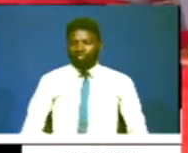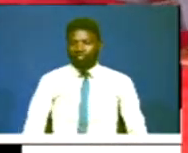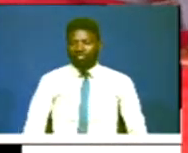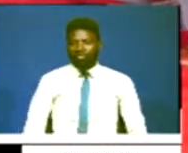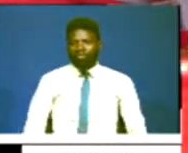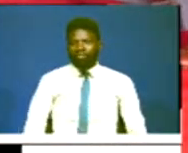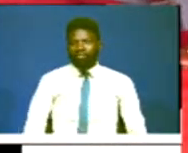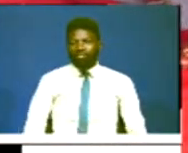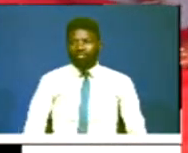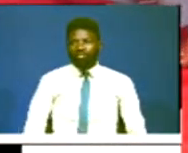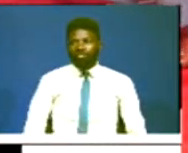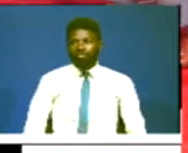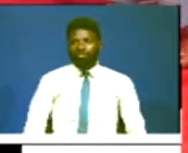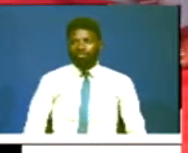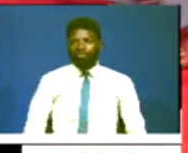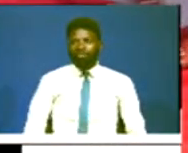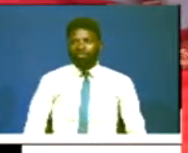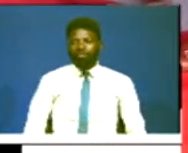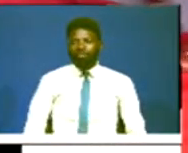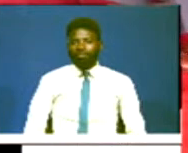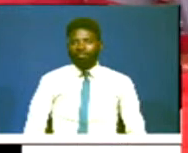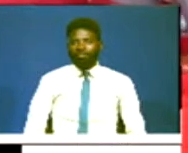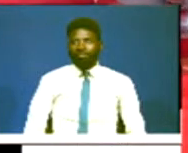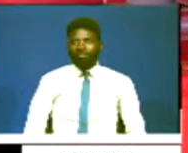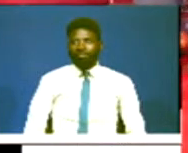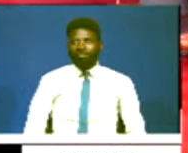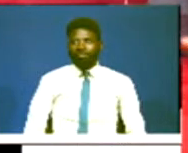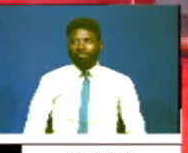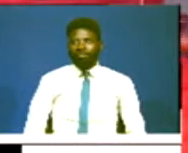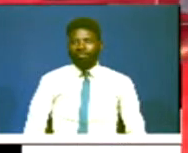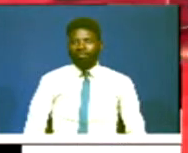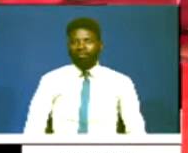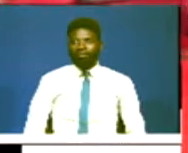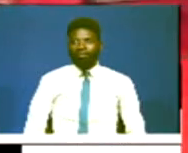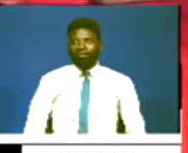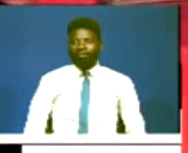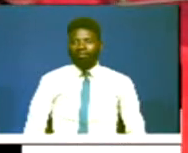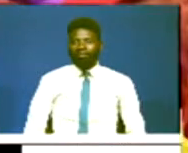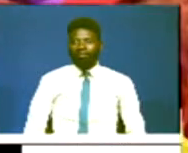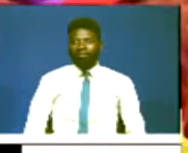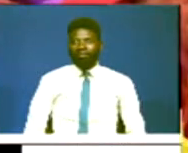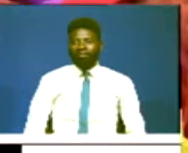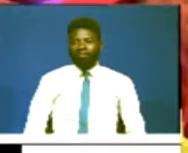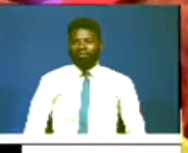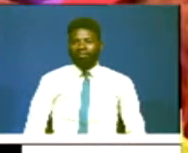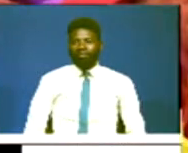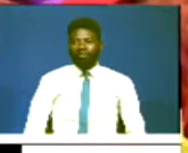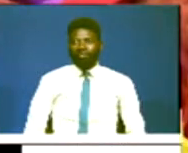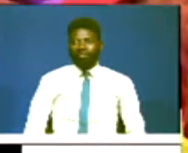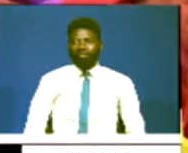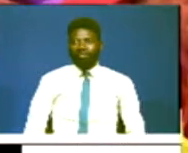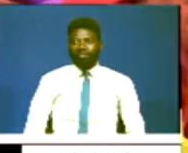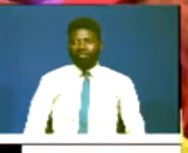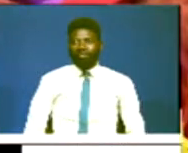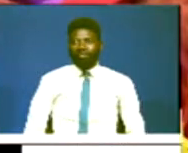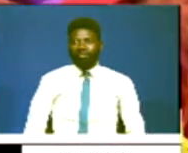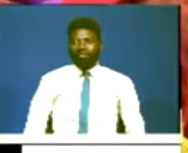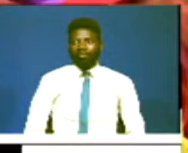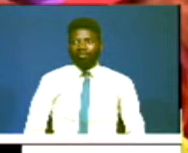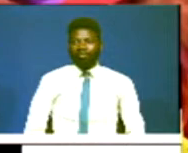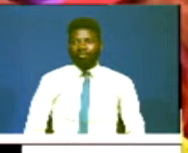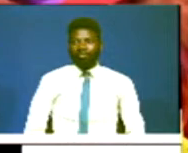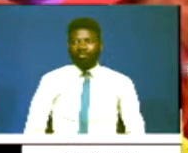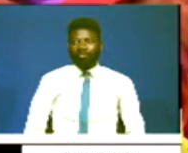ma eno ni mwakena ni ukire ni mwakena didi ya muhete